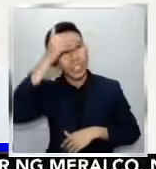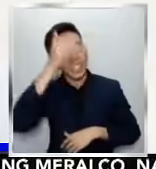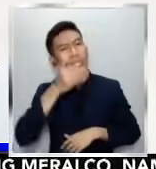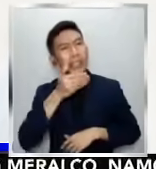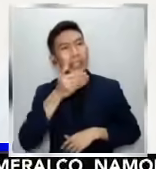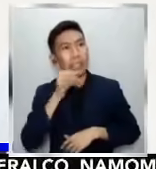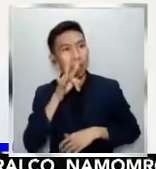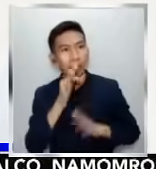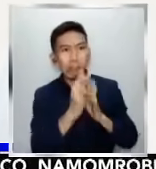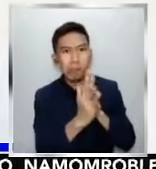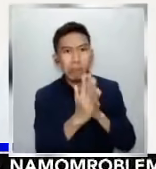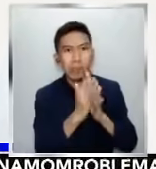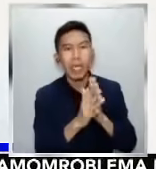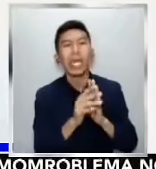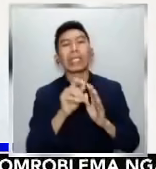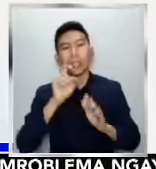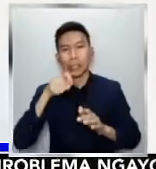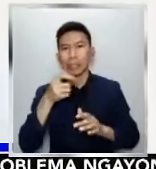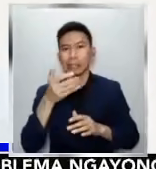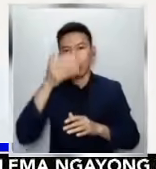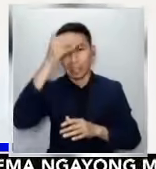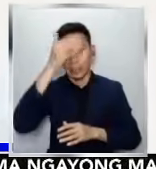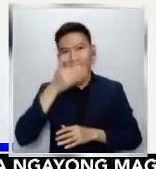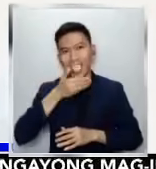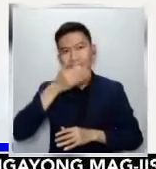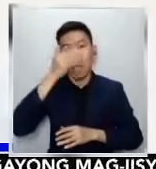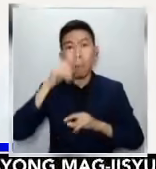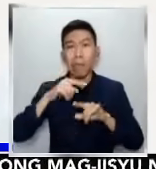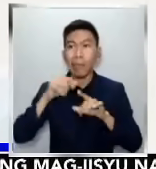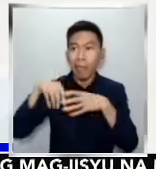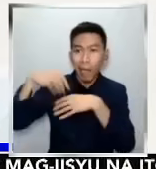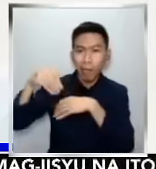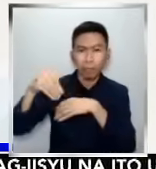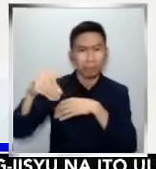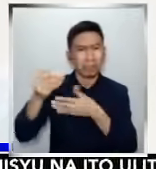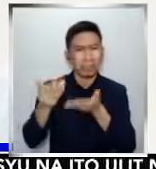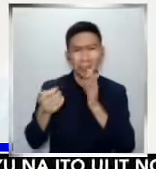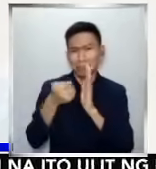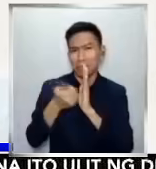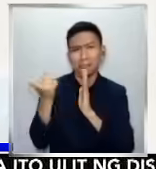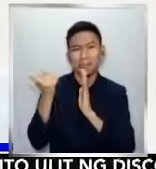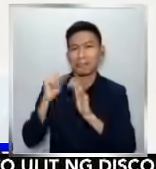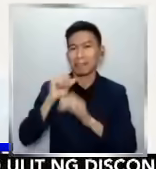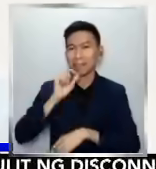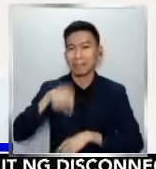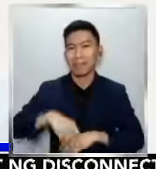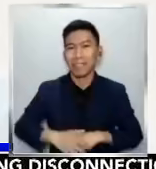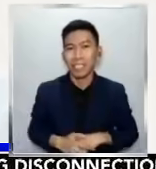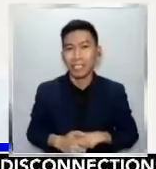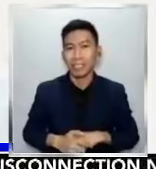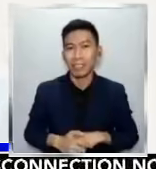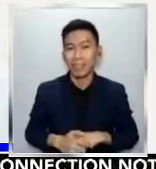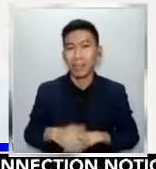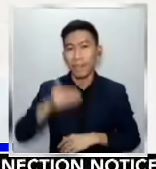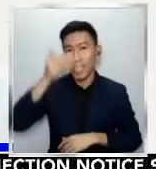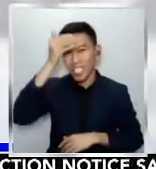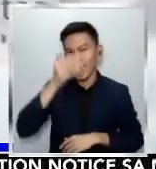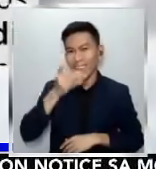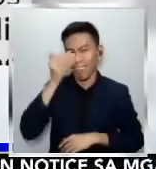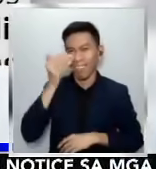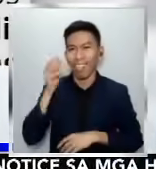pag nasa labas, siguro hindi na pwedeng wag na ano. Tsaka ang face shield, dagdag basura, dagdag gastos